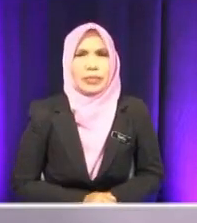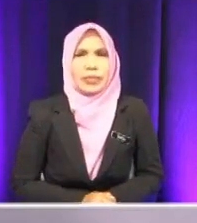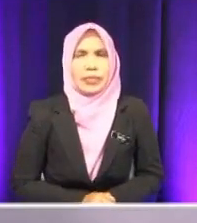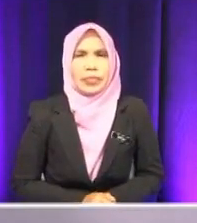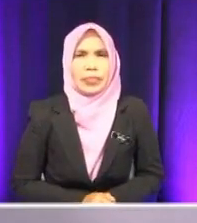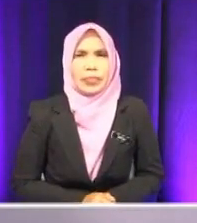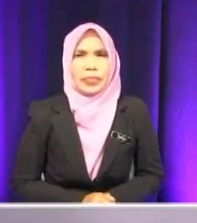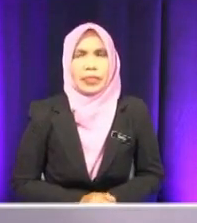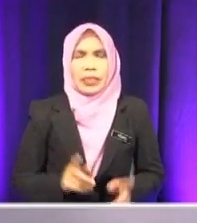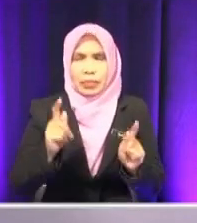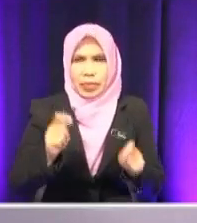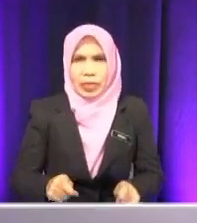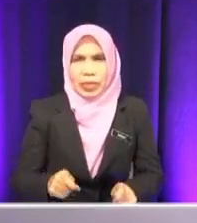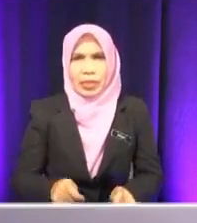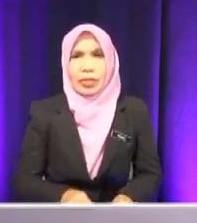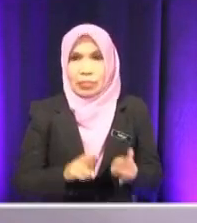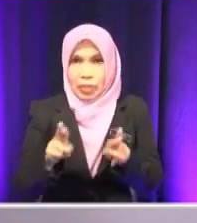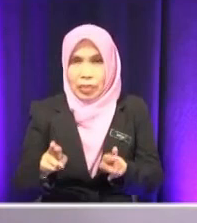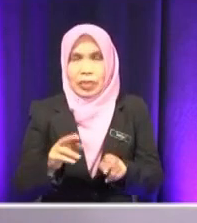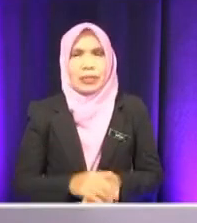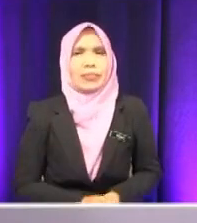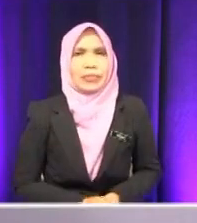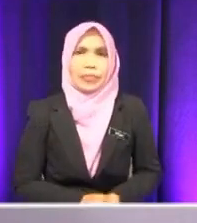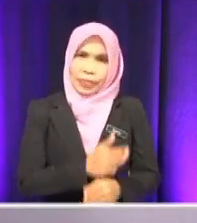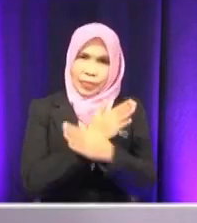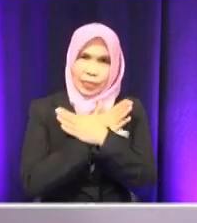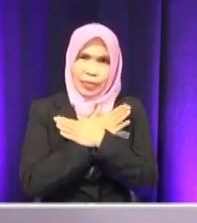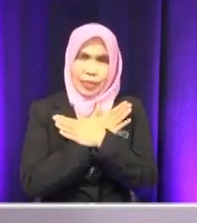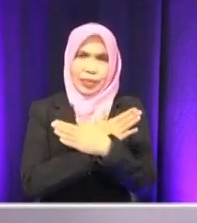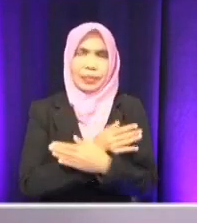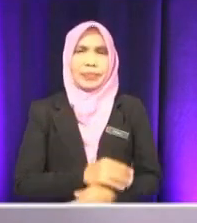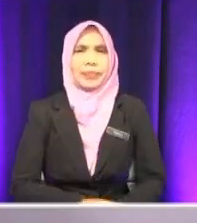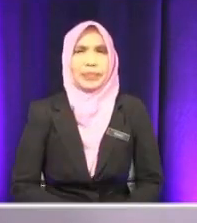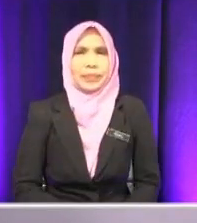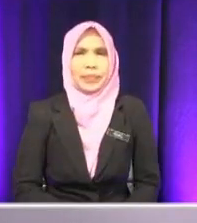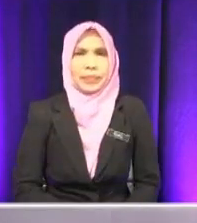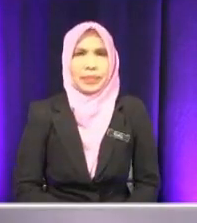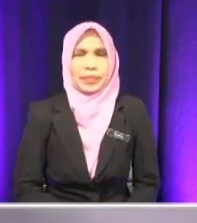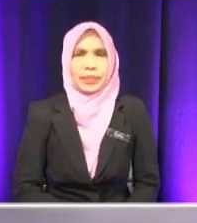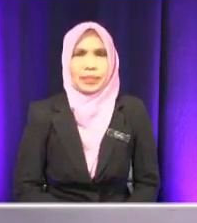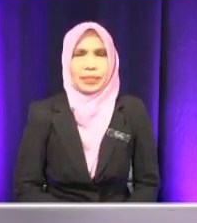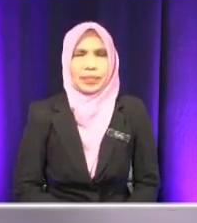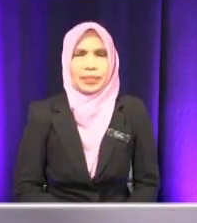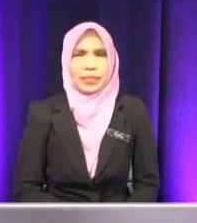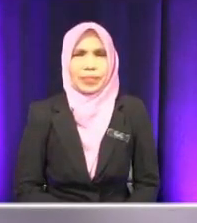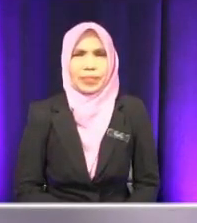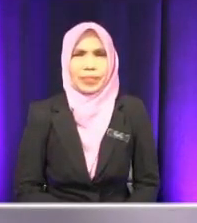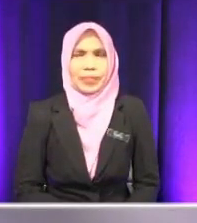betul-betul untuk mendapatkan markah yang terbaik jadi jauh kita teruskan bersama kami dalam surat sukses SBM 2022